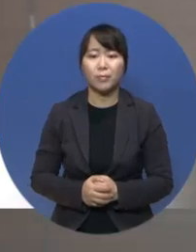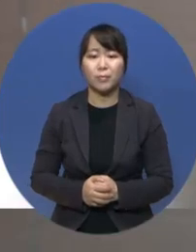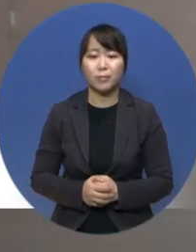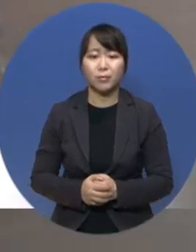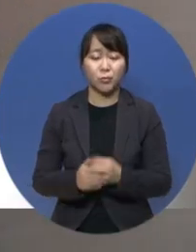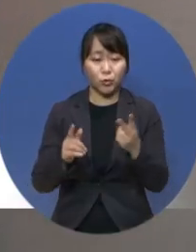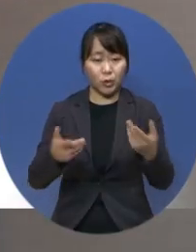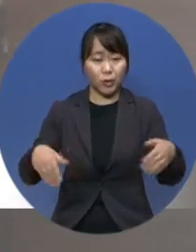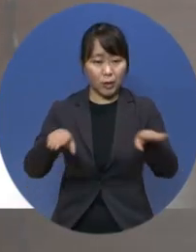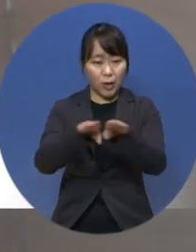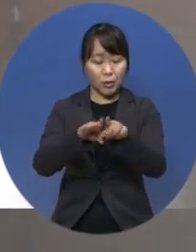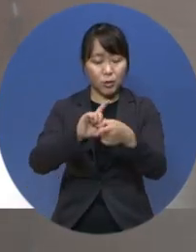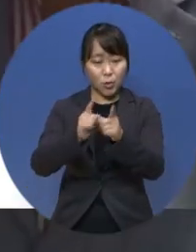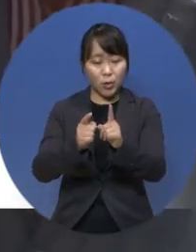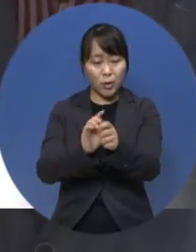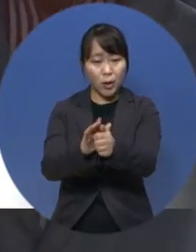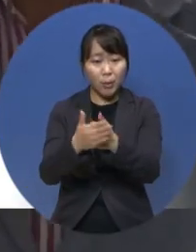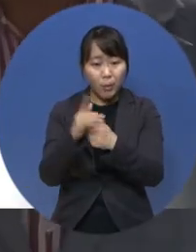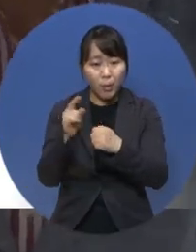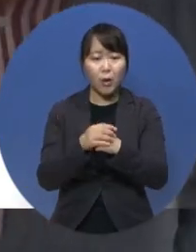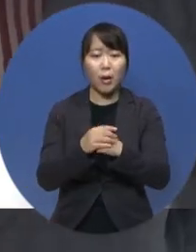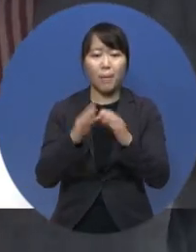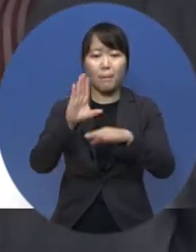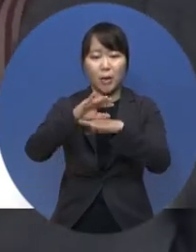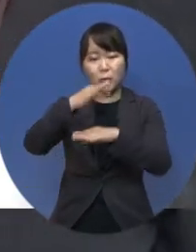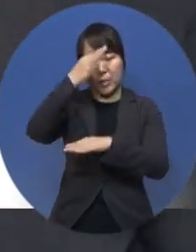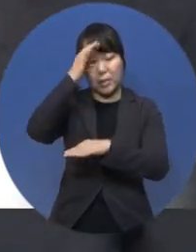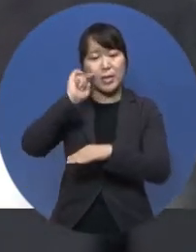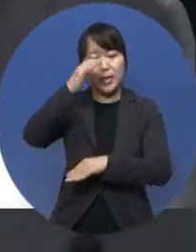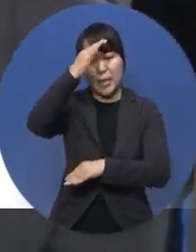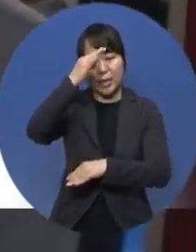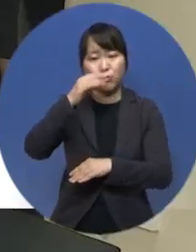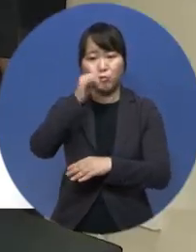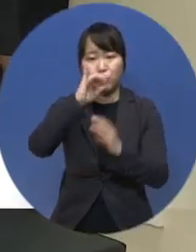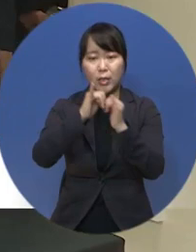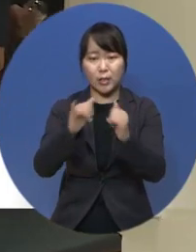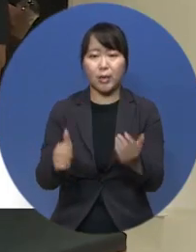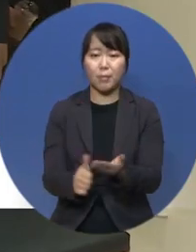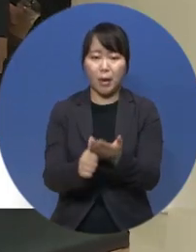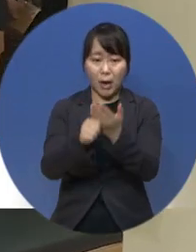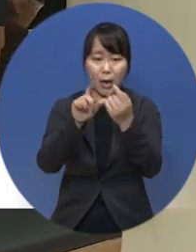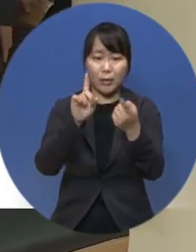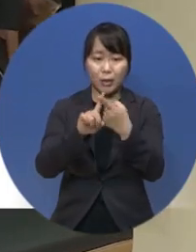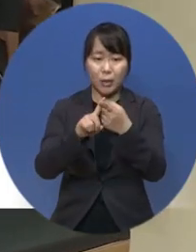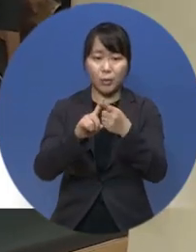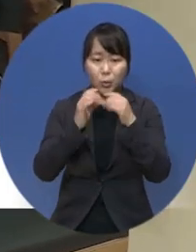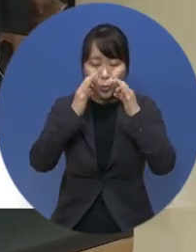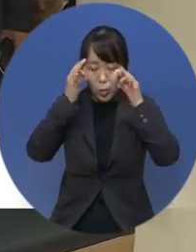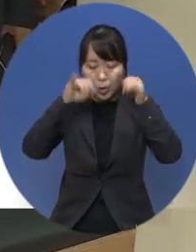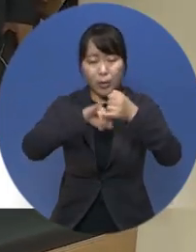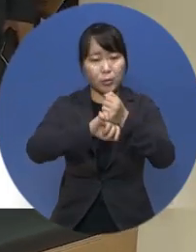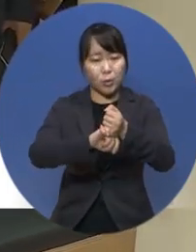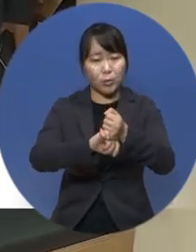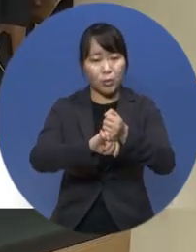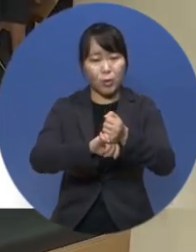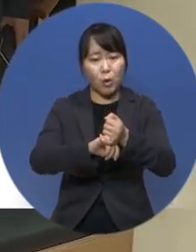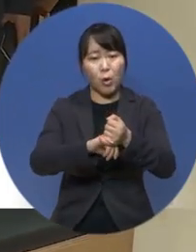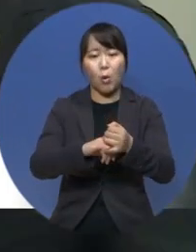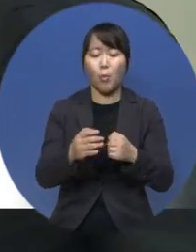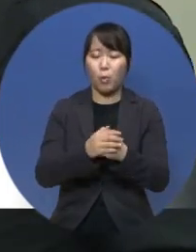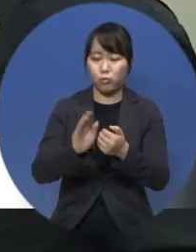두 기관의 산학협약 은 방송 예술 인재 양성 위한 공동 노력을 약속하는 자리로 후학 양성에 필요한